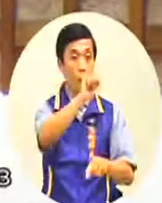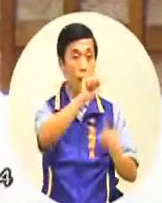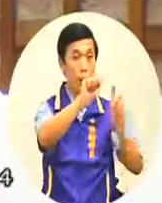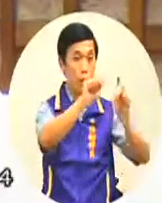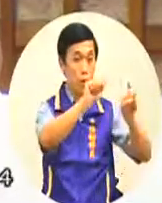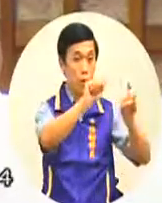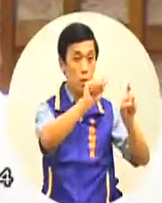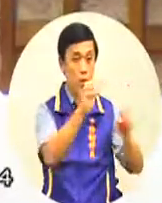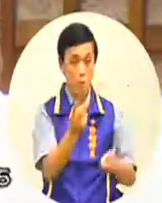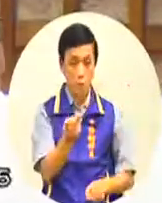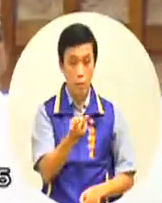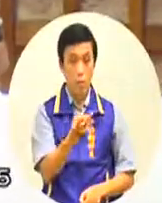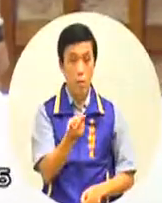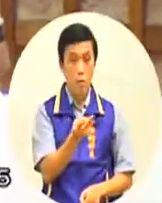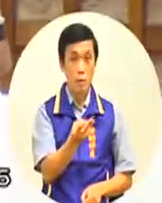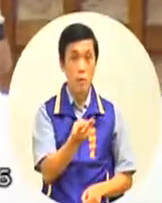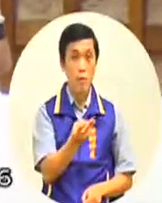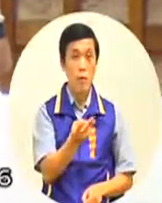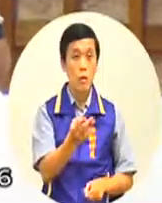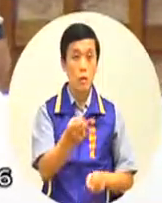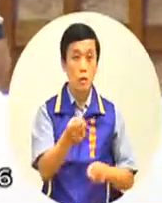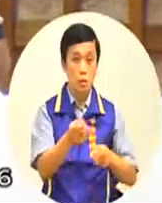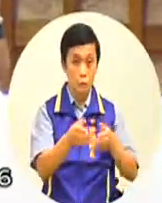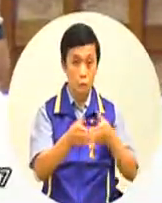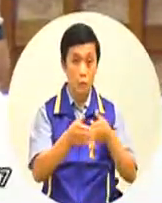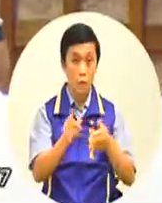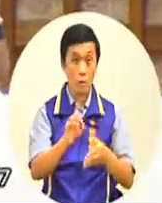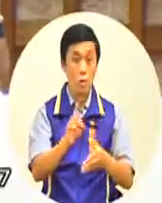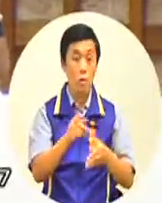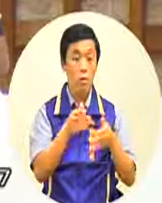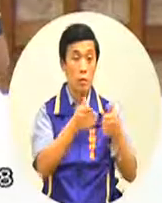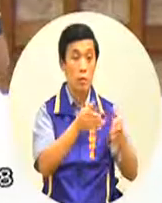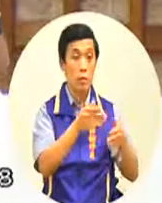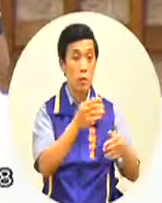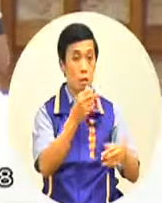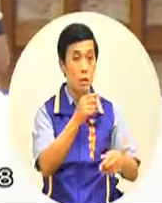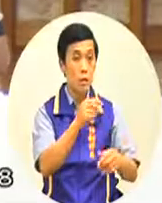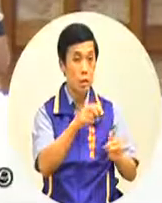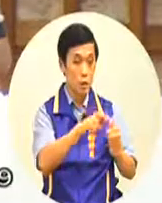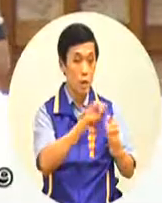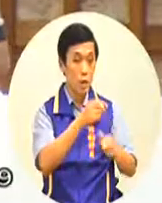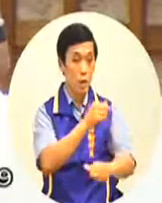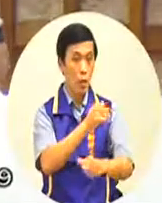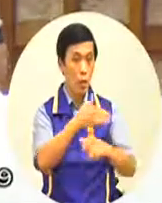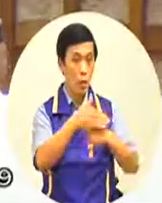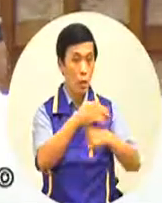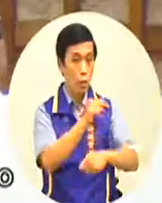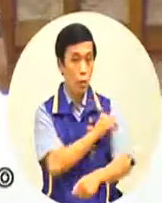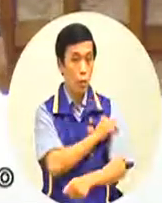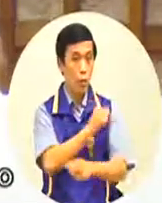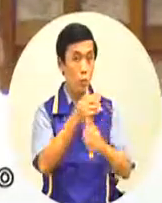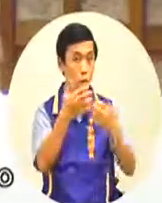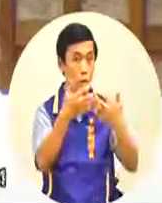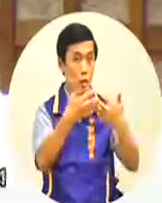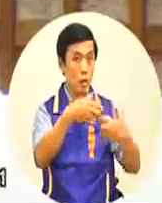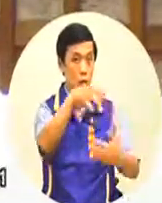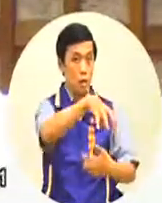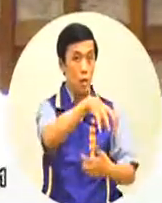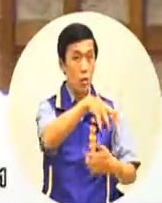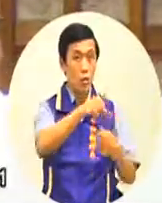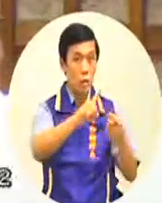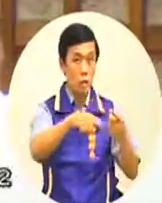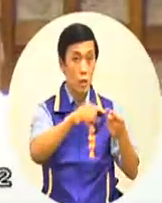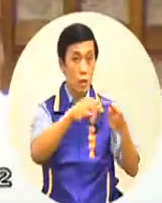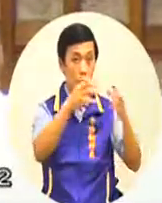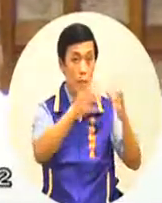这两种都要求，咱的养护机构必须建立意外